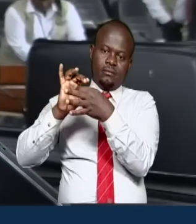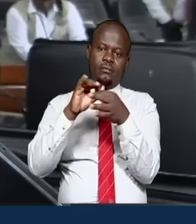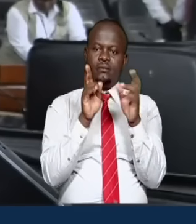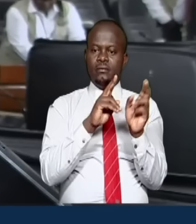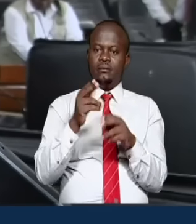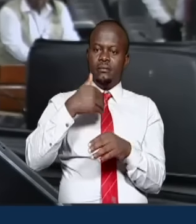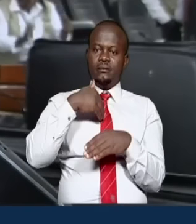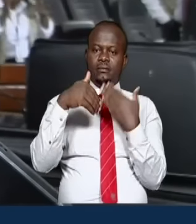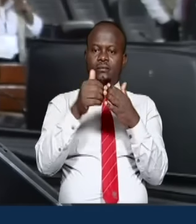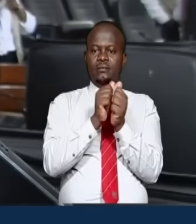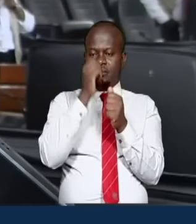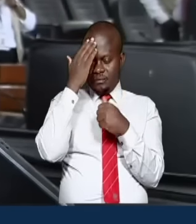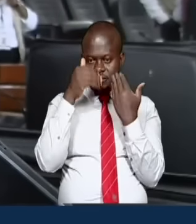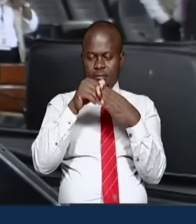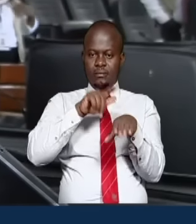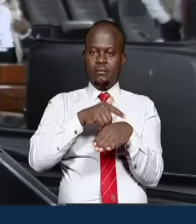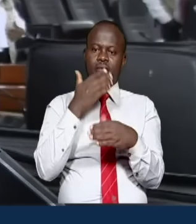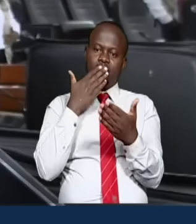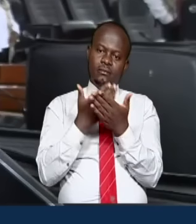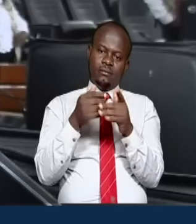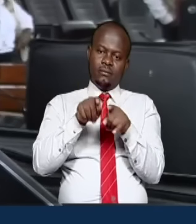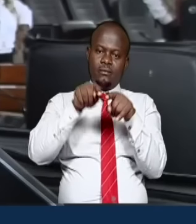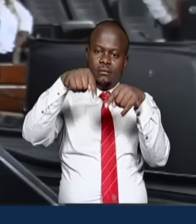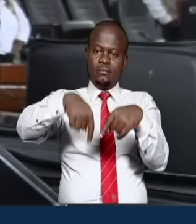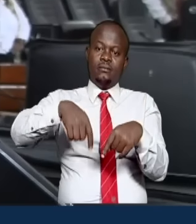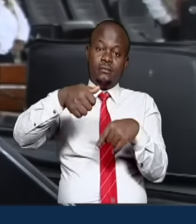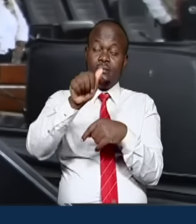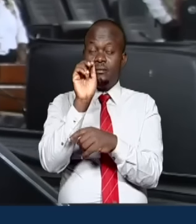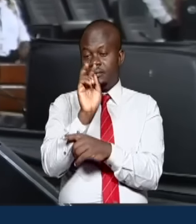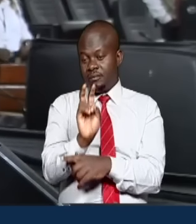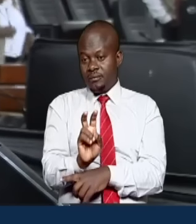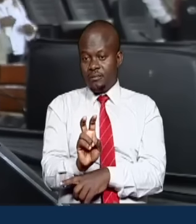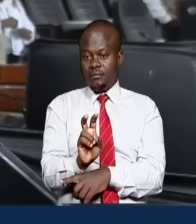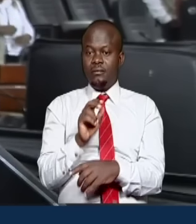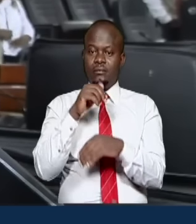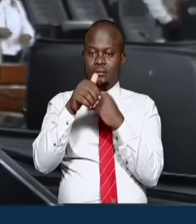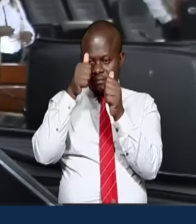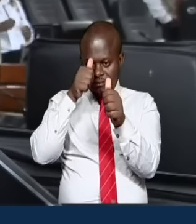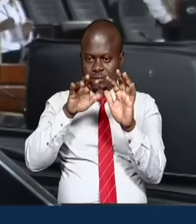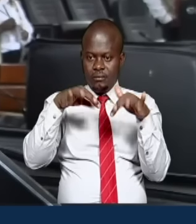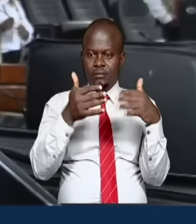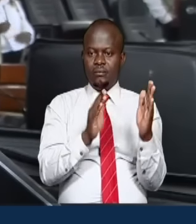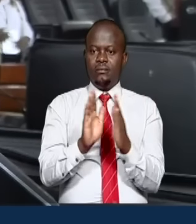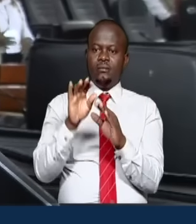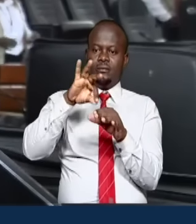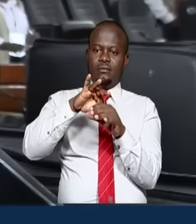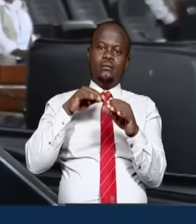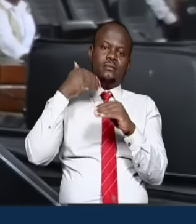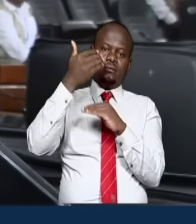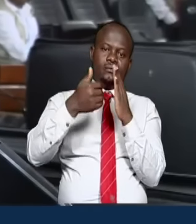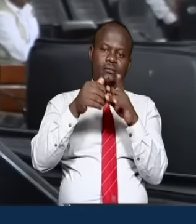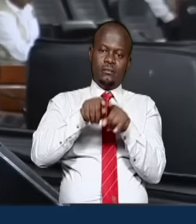dusanganywe, kugira ngo mu gihe cyiza nk'iki ngiki nabo bihere ijisho bakurikira uko dutegura amatora, bityo